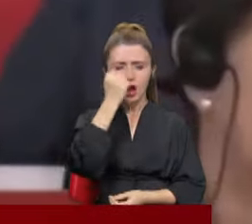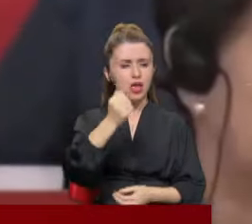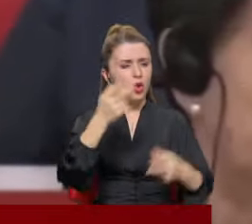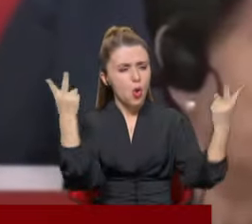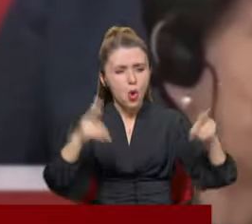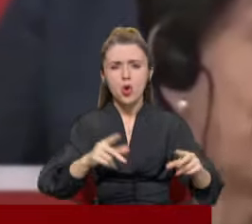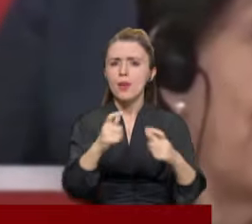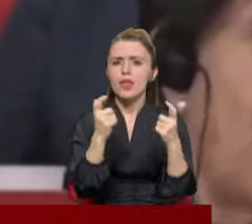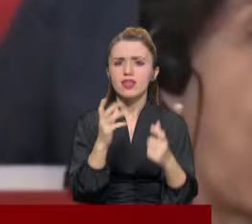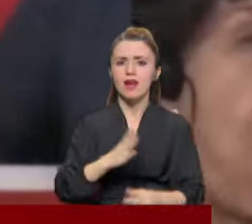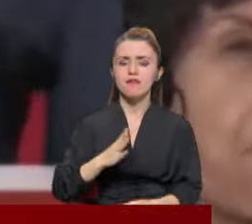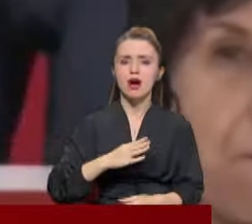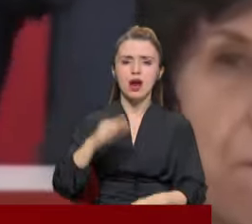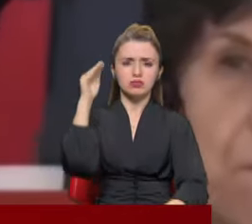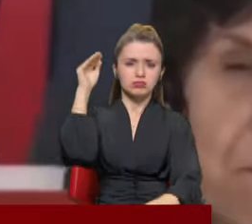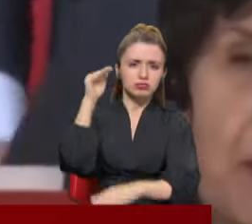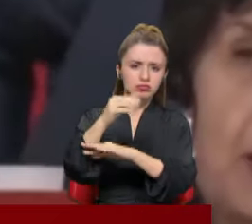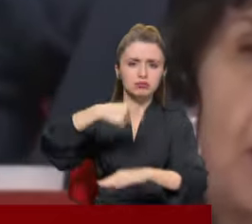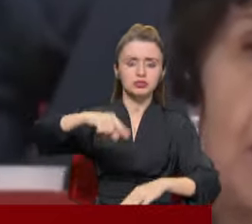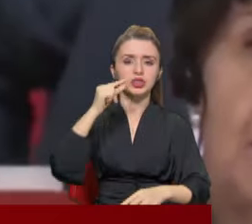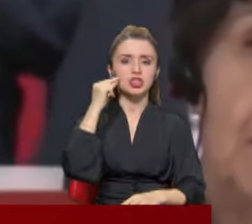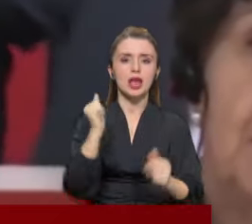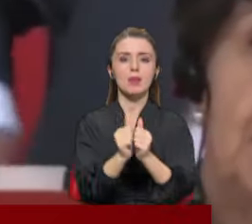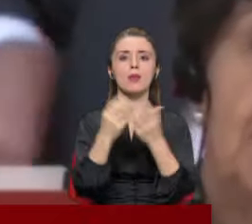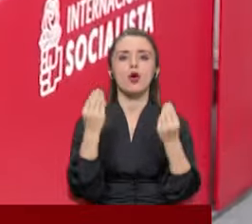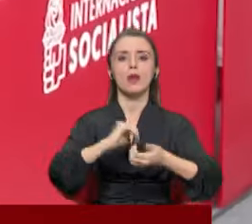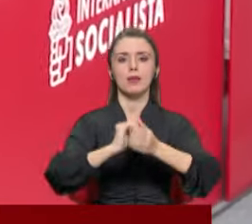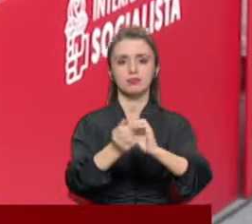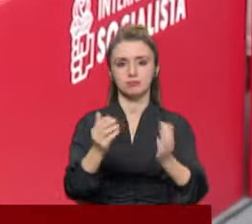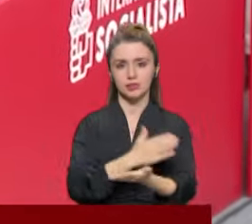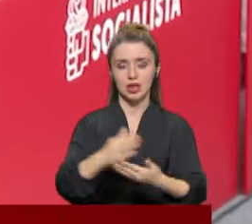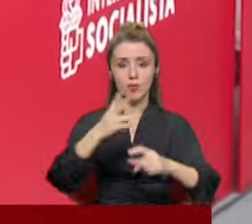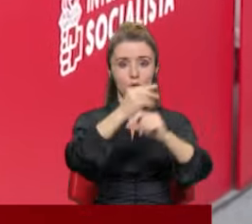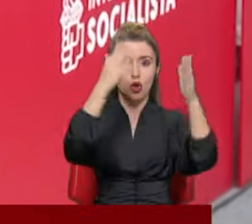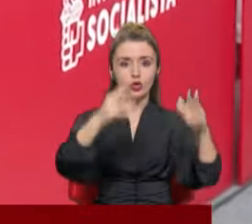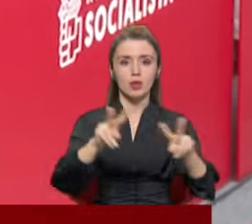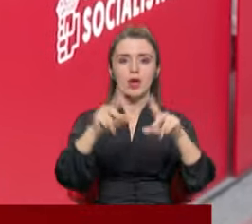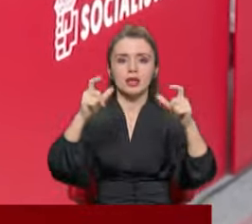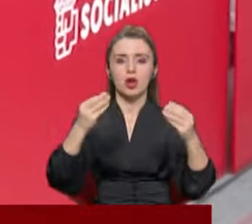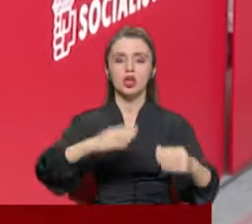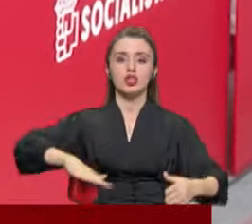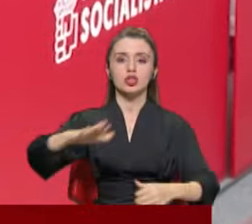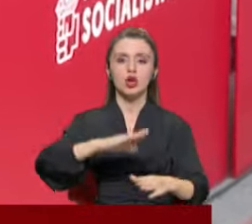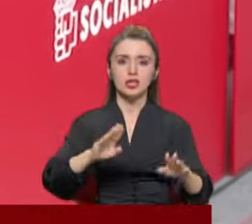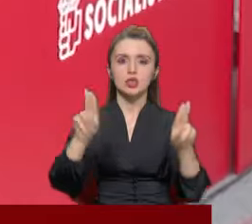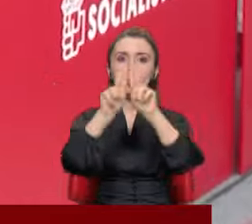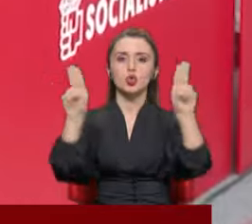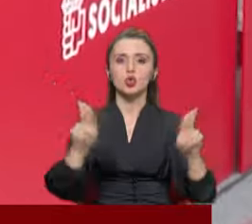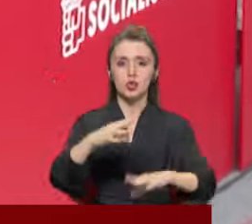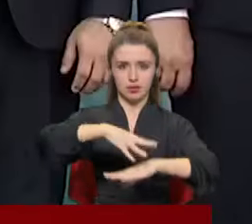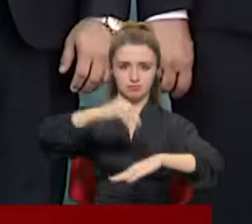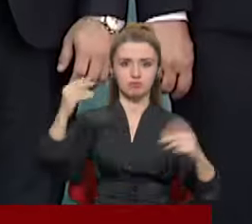olsun mazlum halklarla dayanışma içinde olmaya devam edeceğiz. Özel Madrid'de düzenlenen Sosyalist Enternasyonel